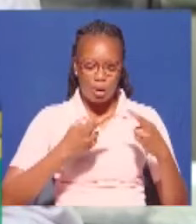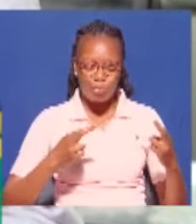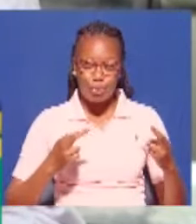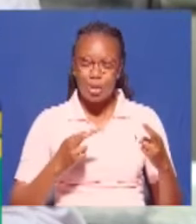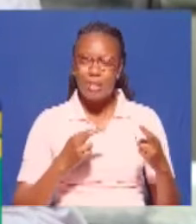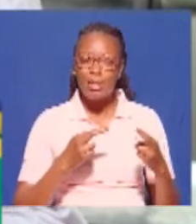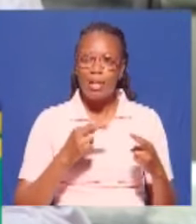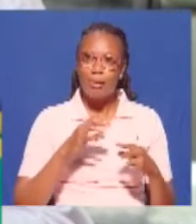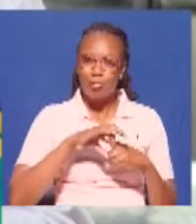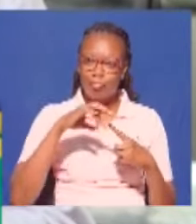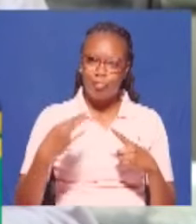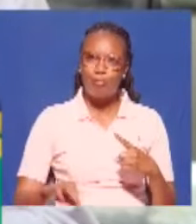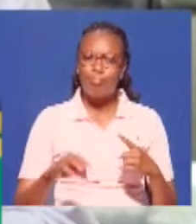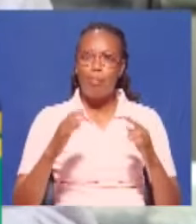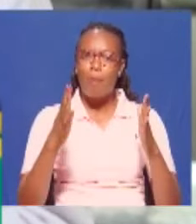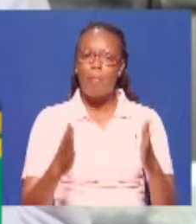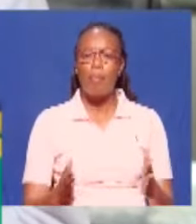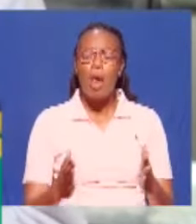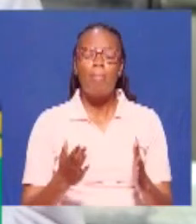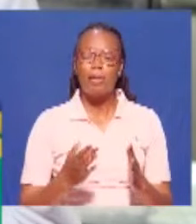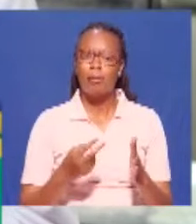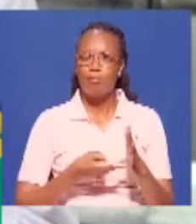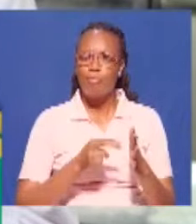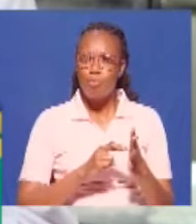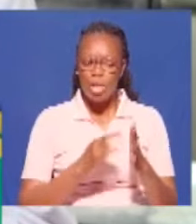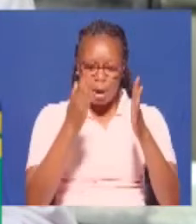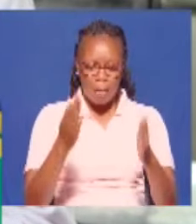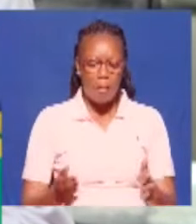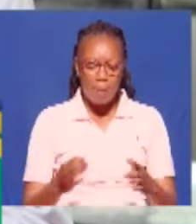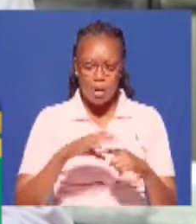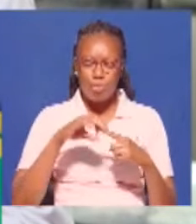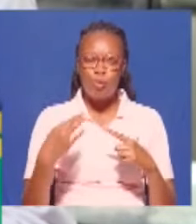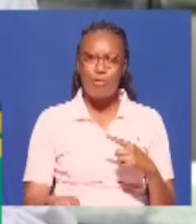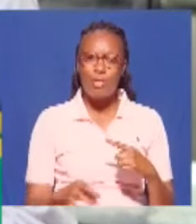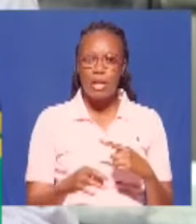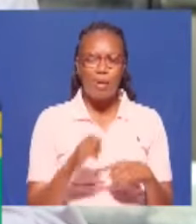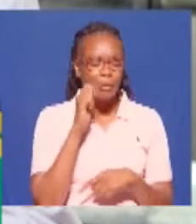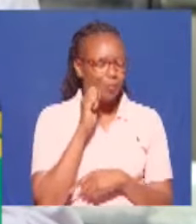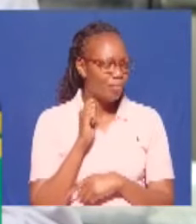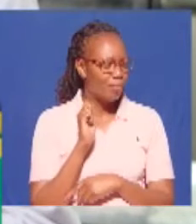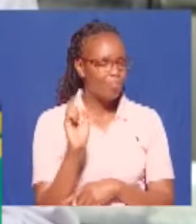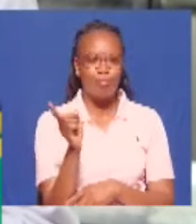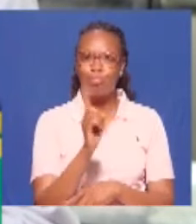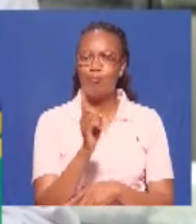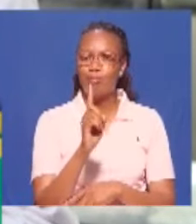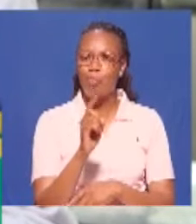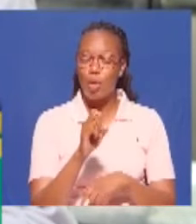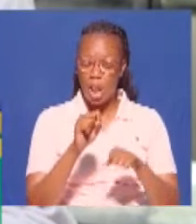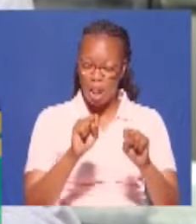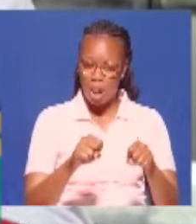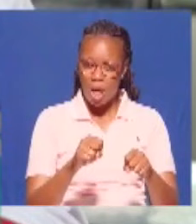kwa vegetarians. Vegetarian hawali any meat at all, hawali nyama. Wanaweza